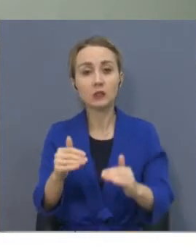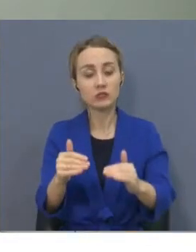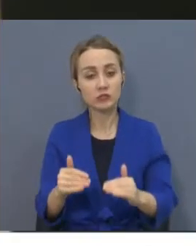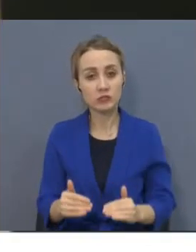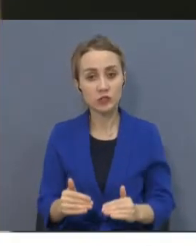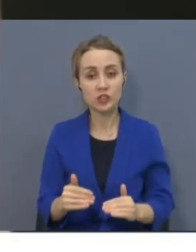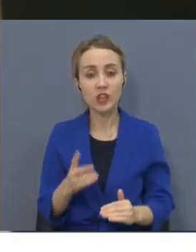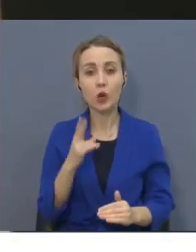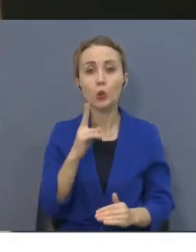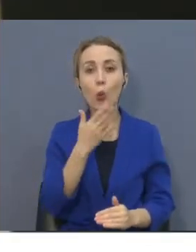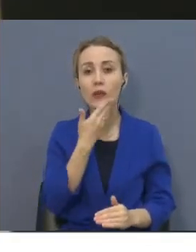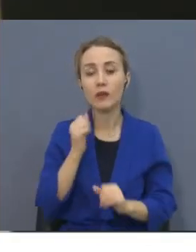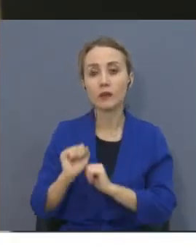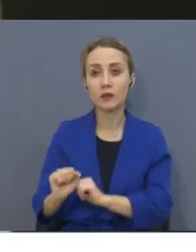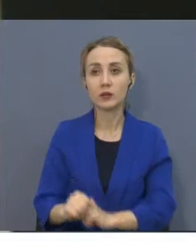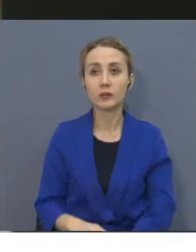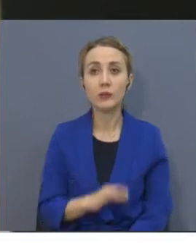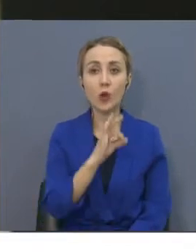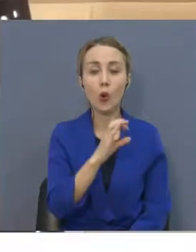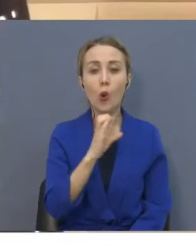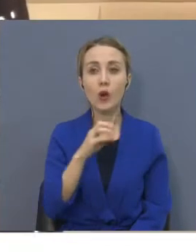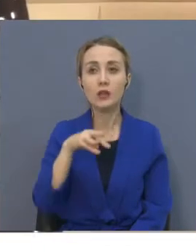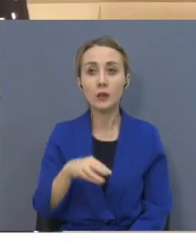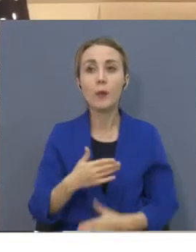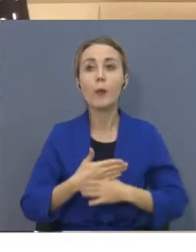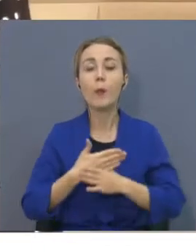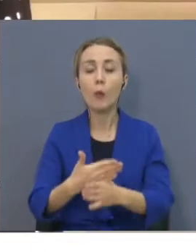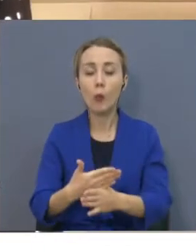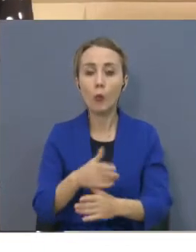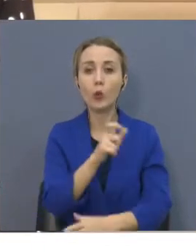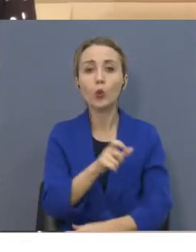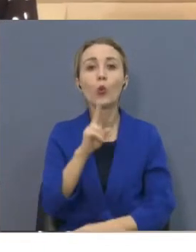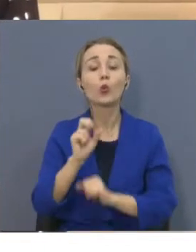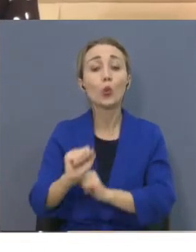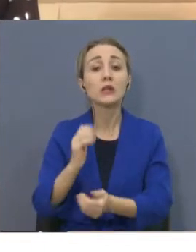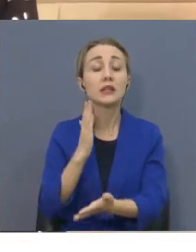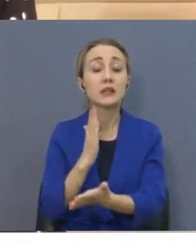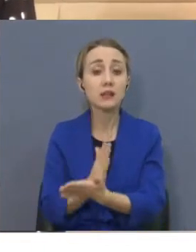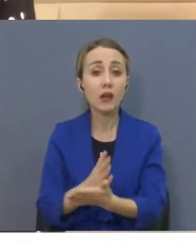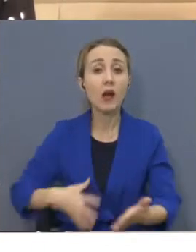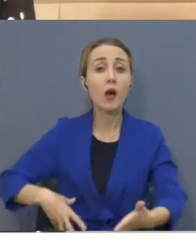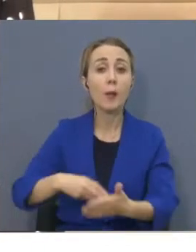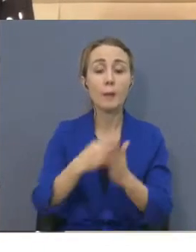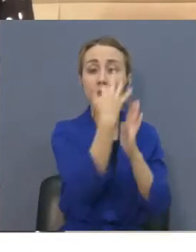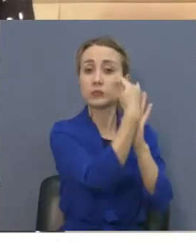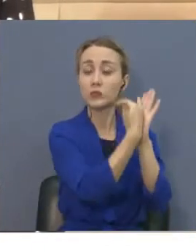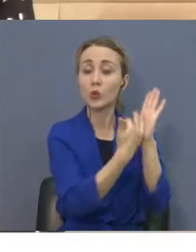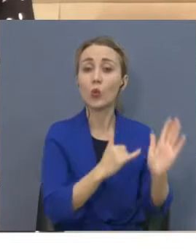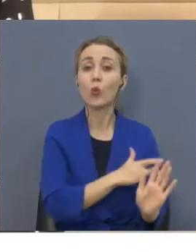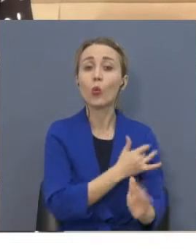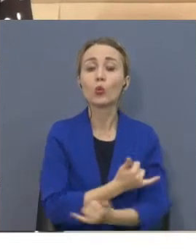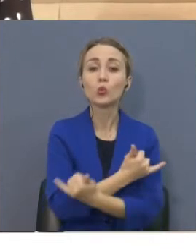населения. В пакете ОСМС оказывается медицинская помощь застрахованным по расширенному перечню услуг, включающий